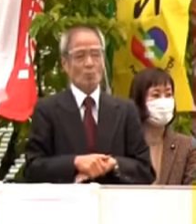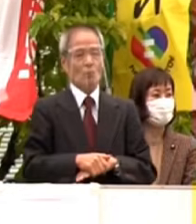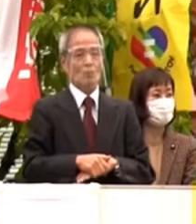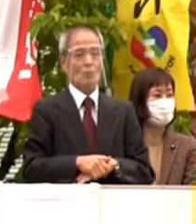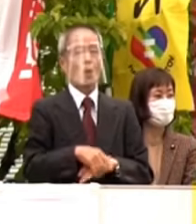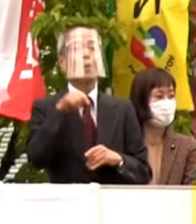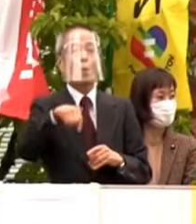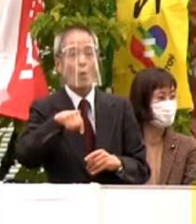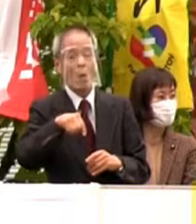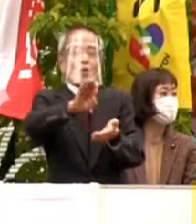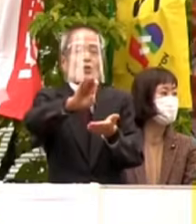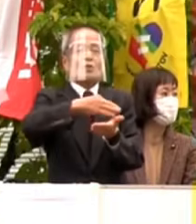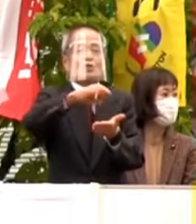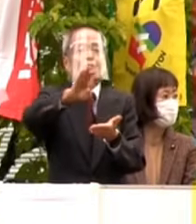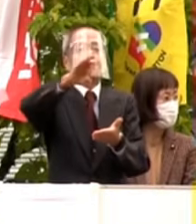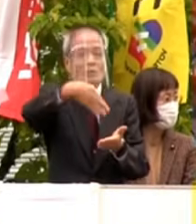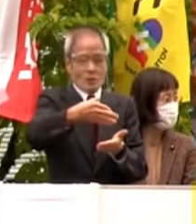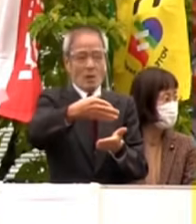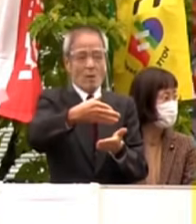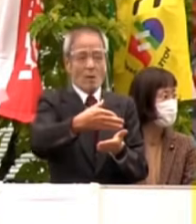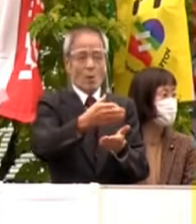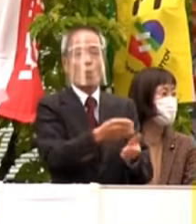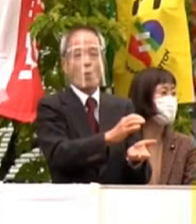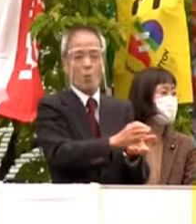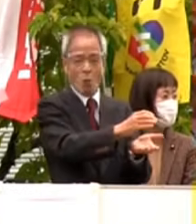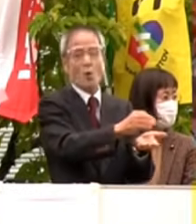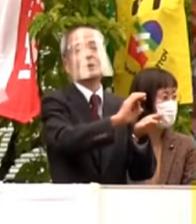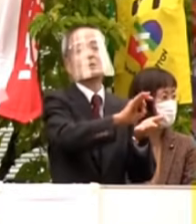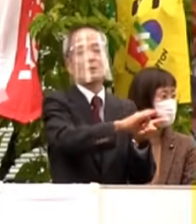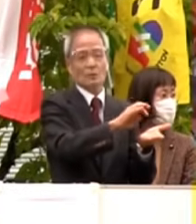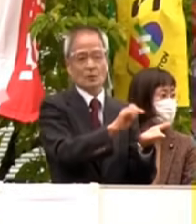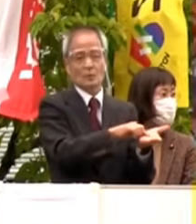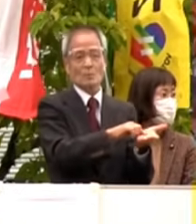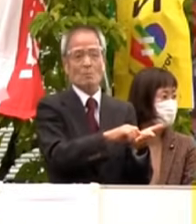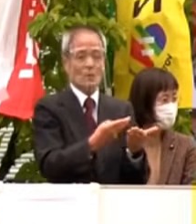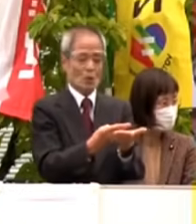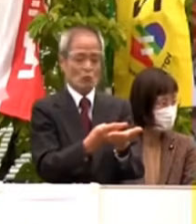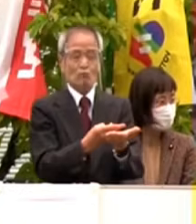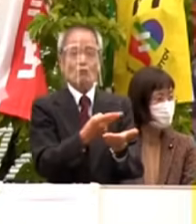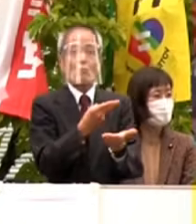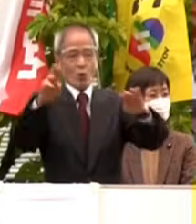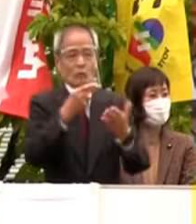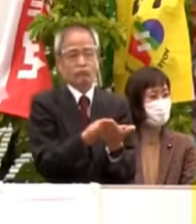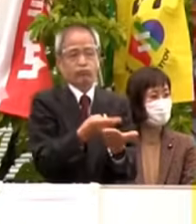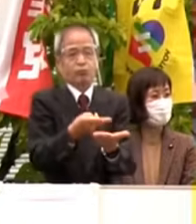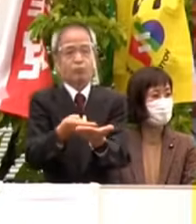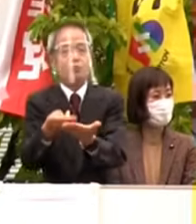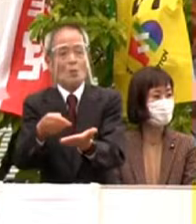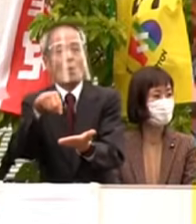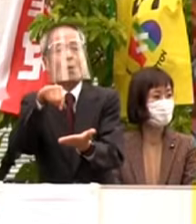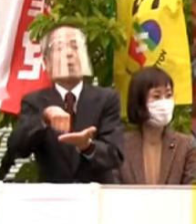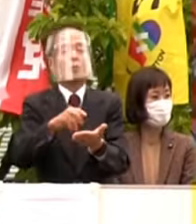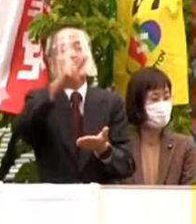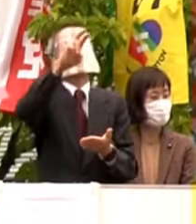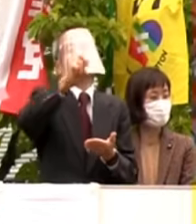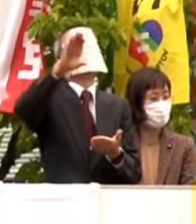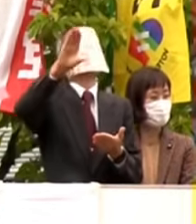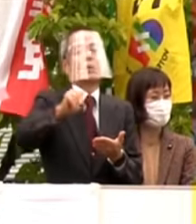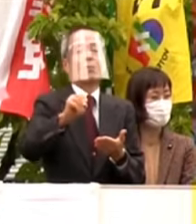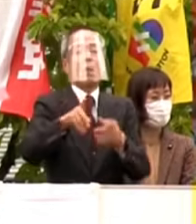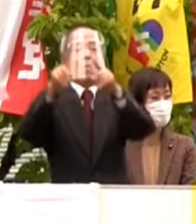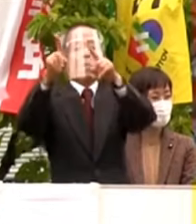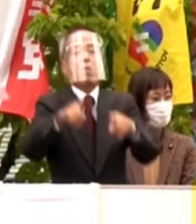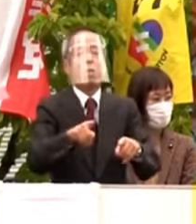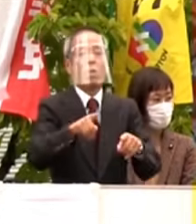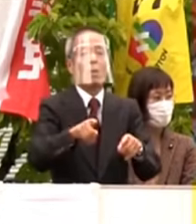を財源にして急性期のベッドを20万も削る、これ始めてるんです。話違